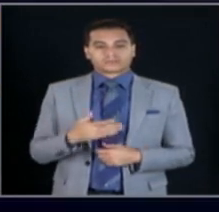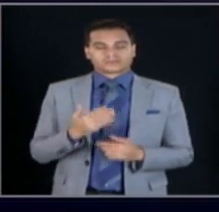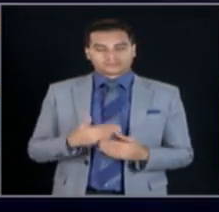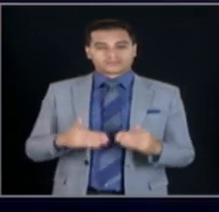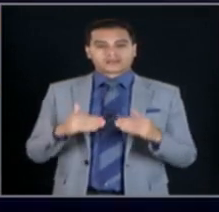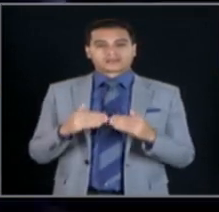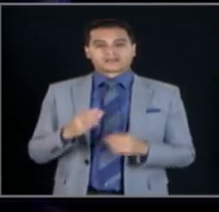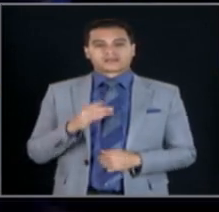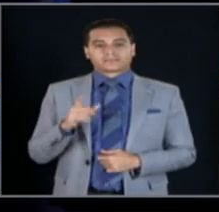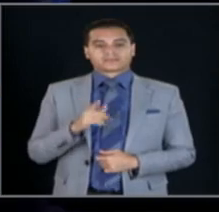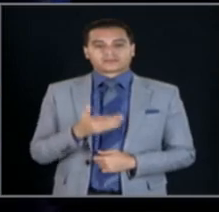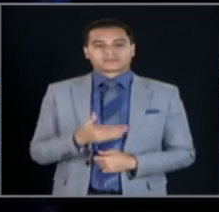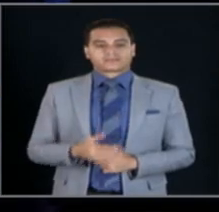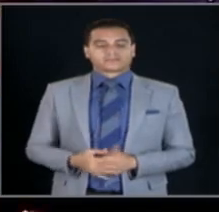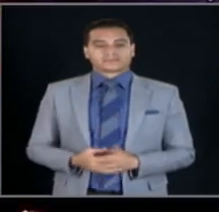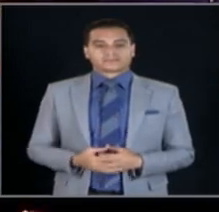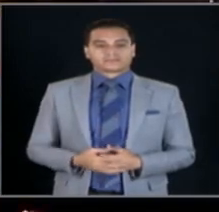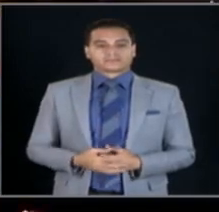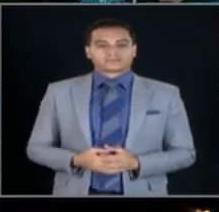اجابه صحيحه